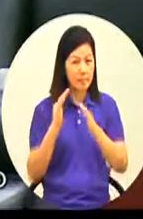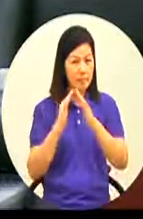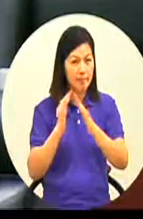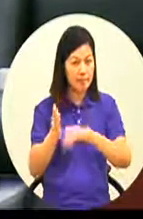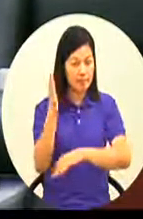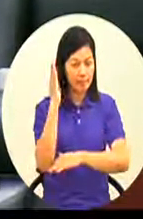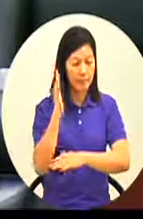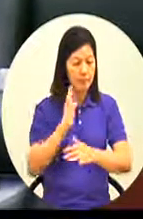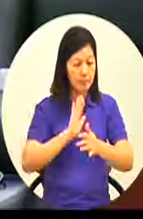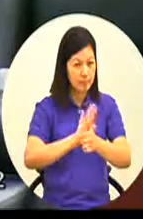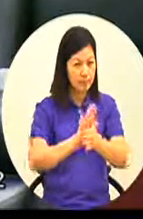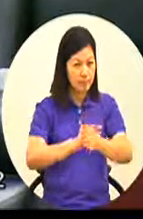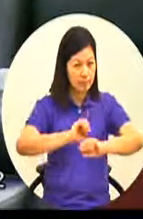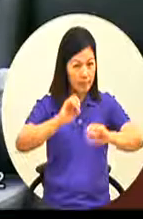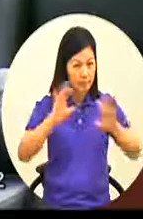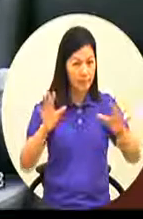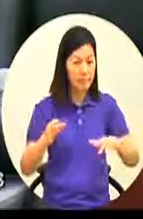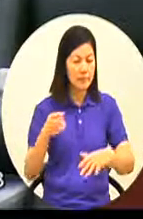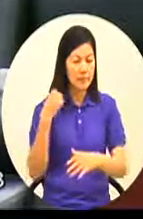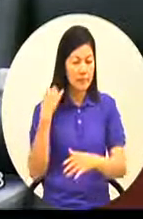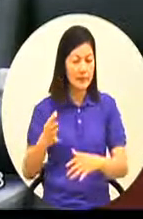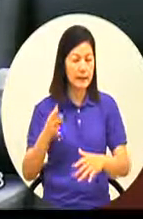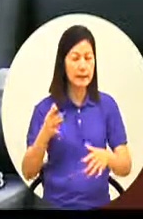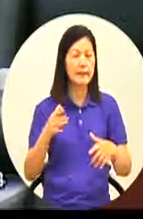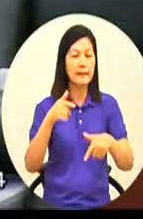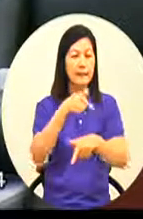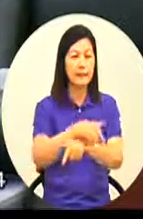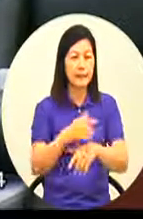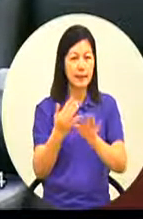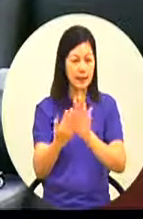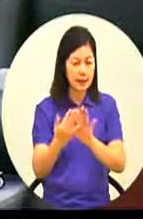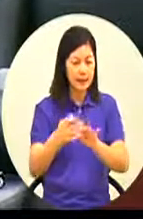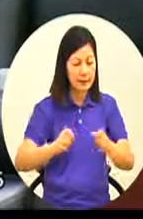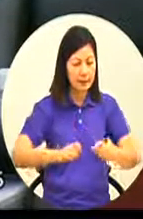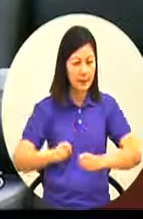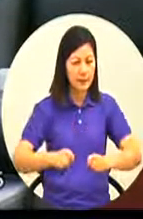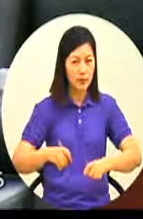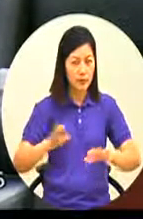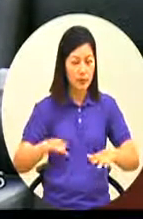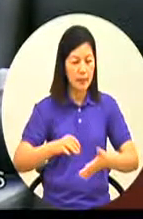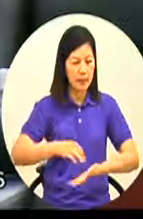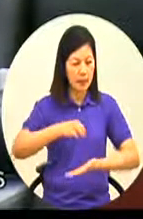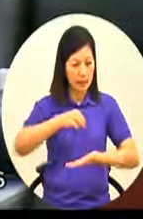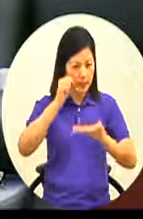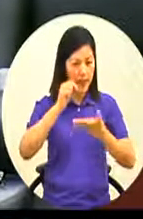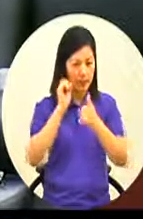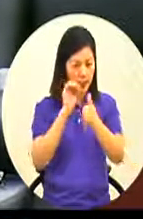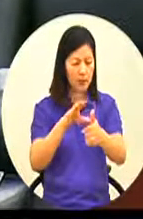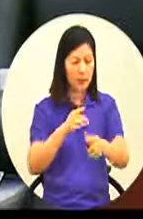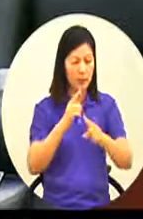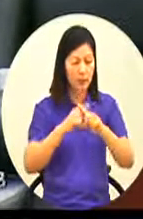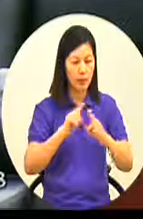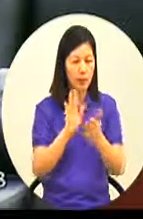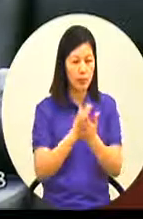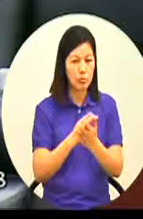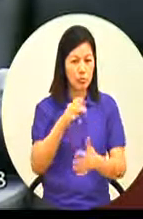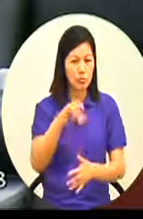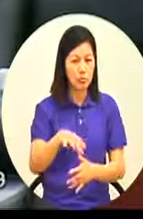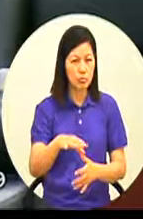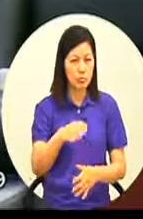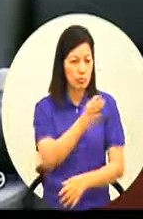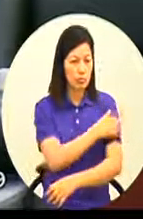新推动的新南向的政策哦，所以李家被提出来跟我们秘书处，我们陈处长来探